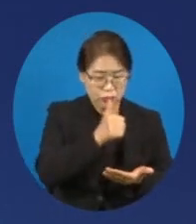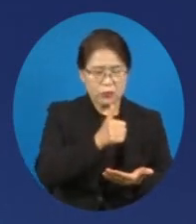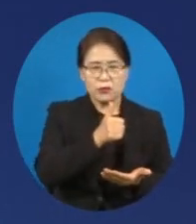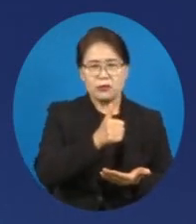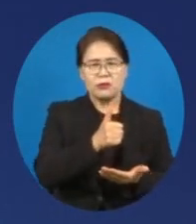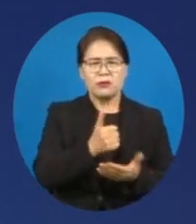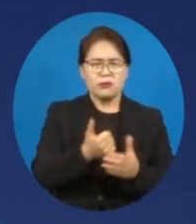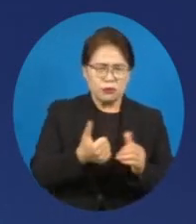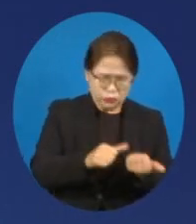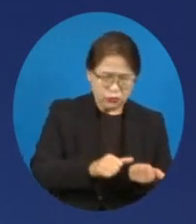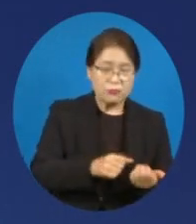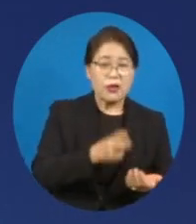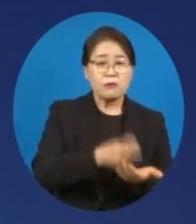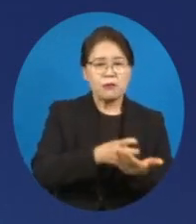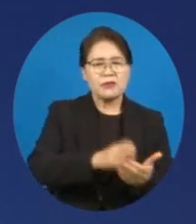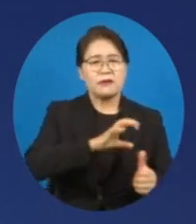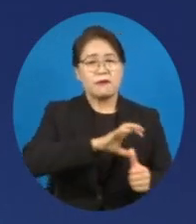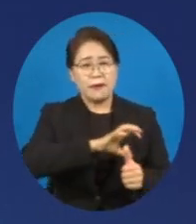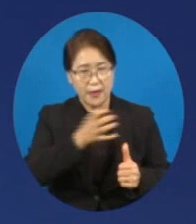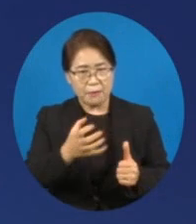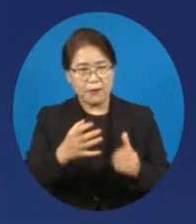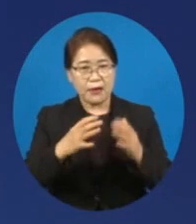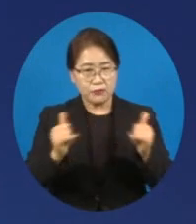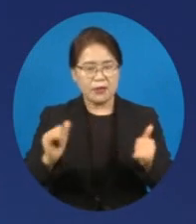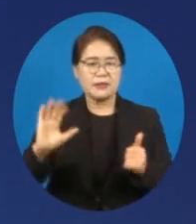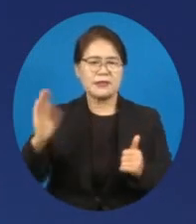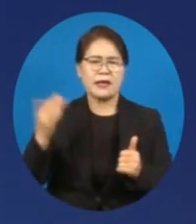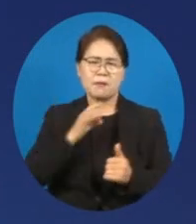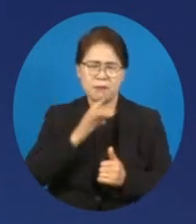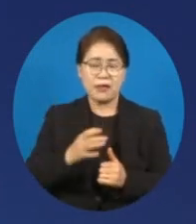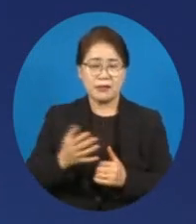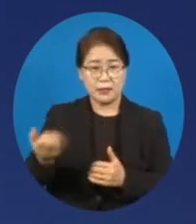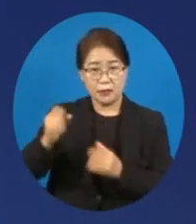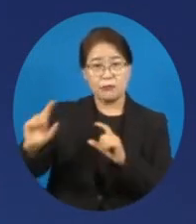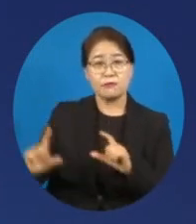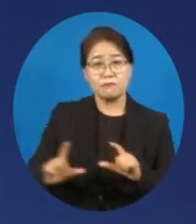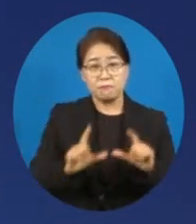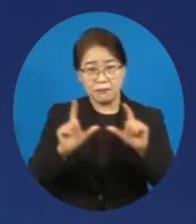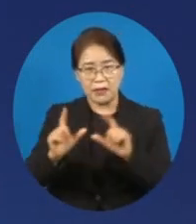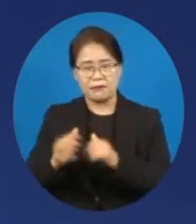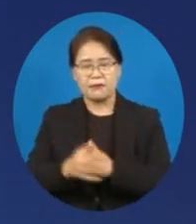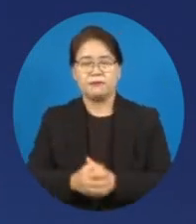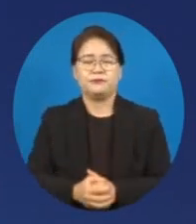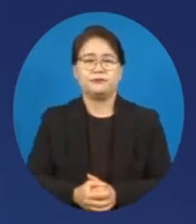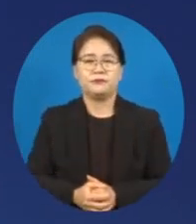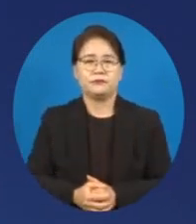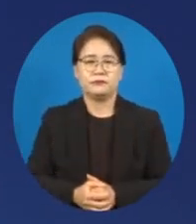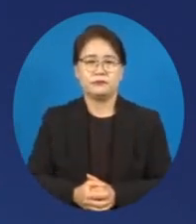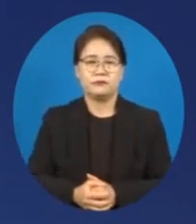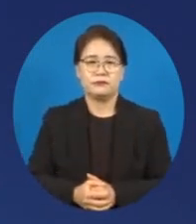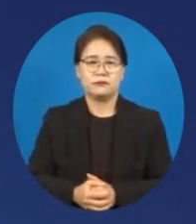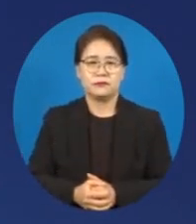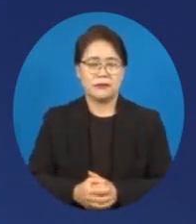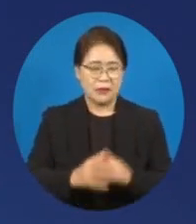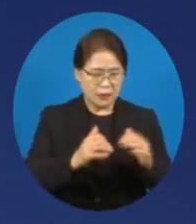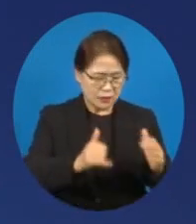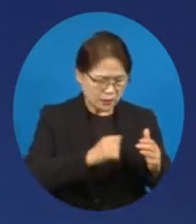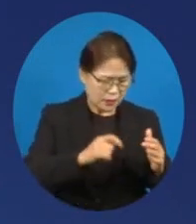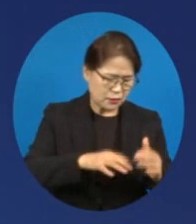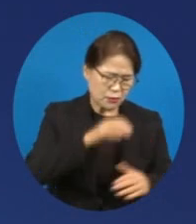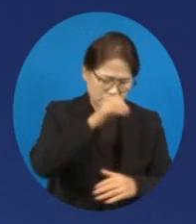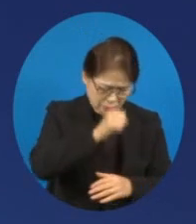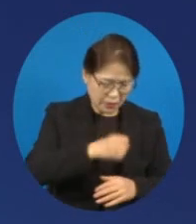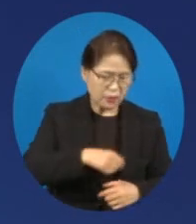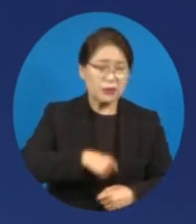해방된 자만이 누릴 수 있는 평안입니다 여러분이 세상에 아무리 선하게 살고 의롭게 산다고